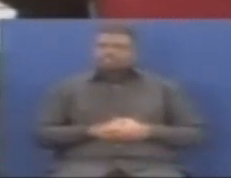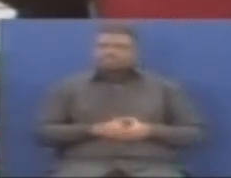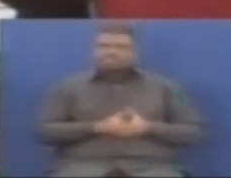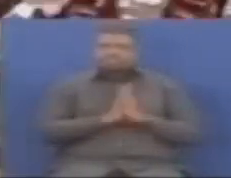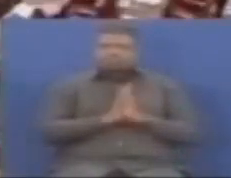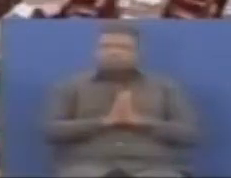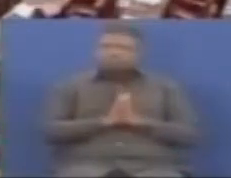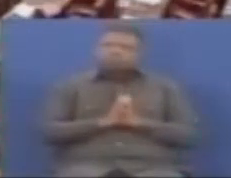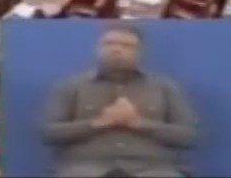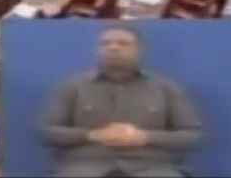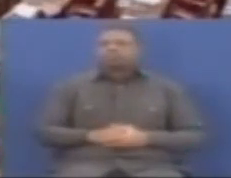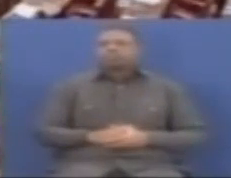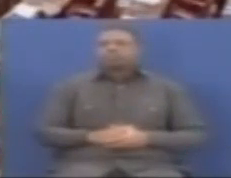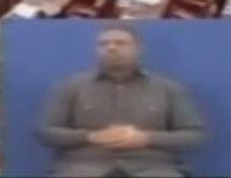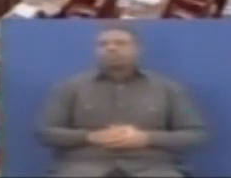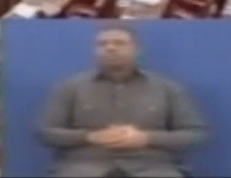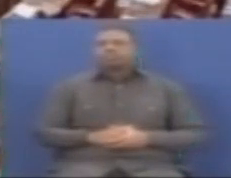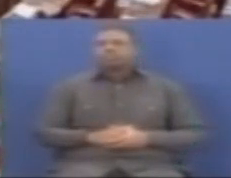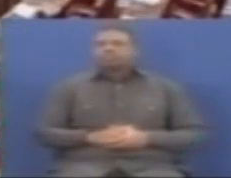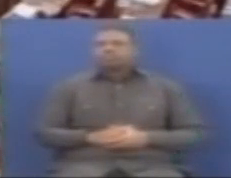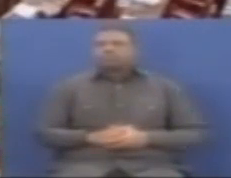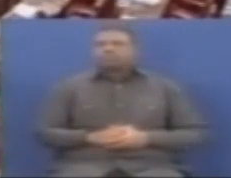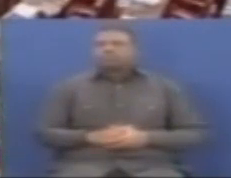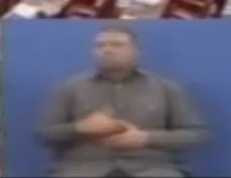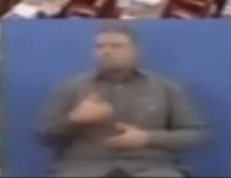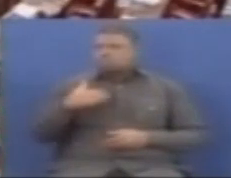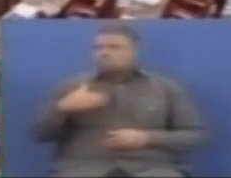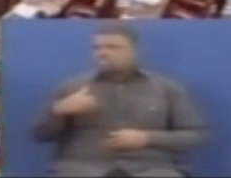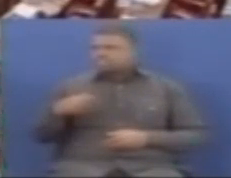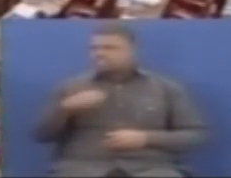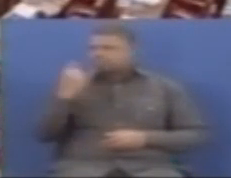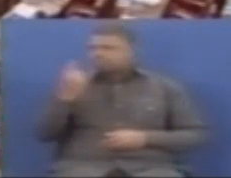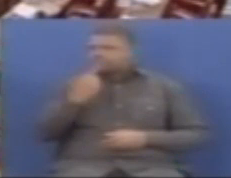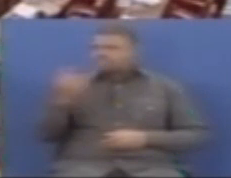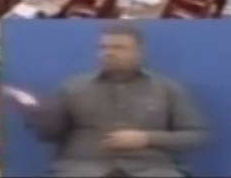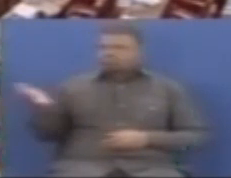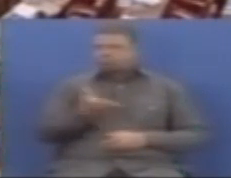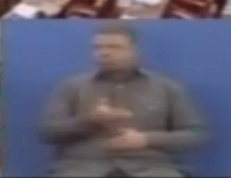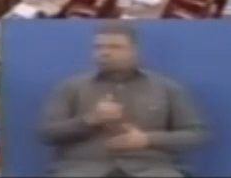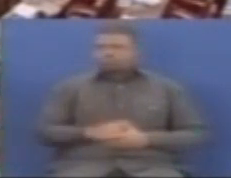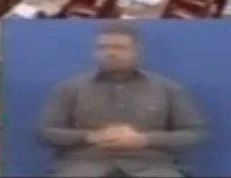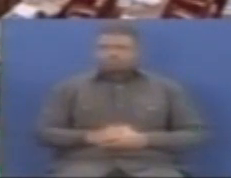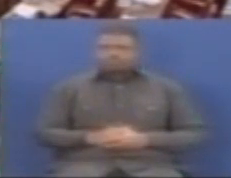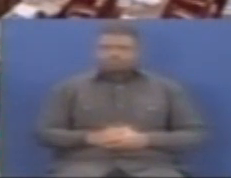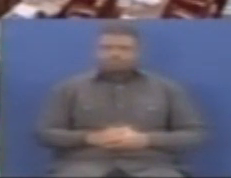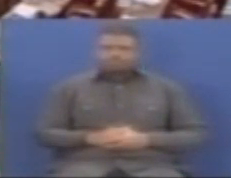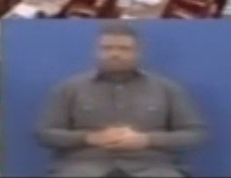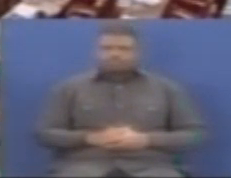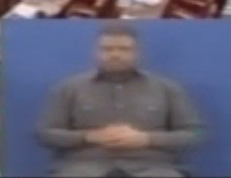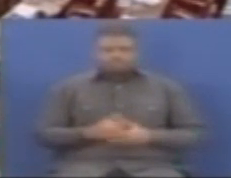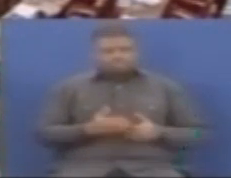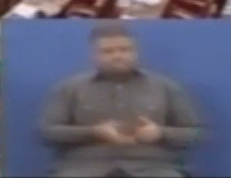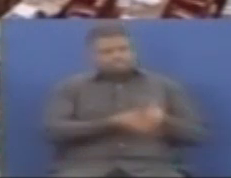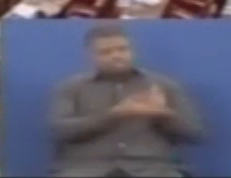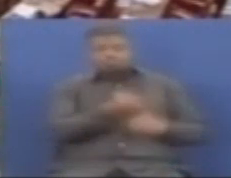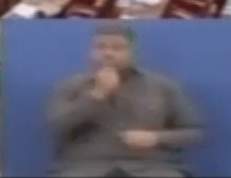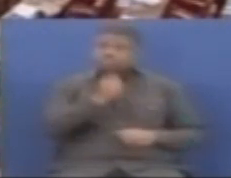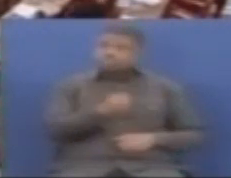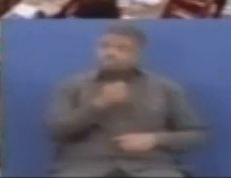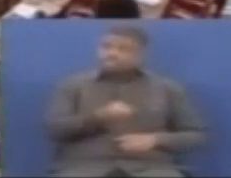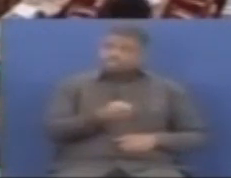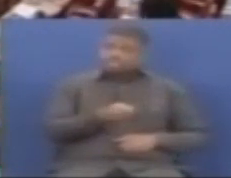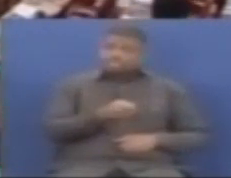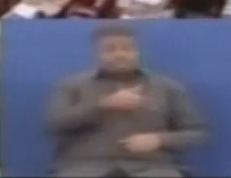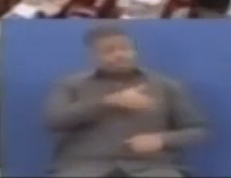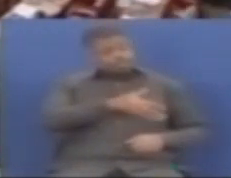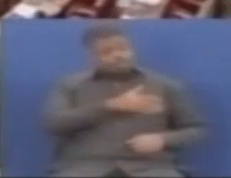Nashukuru Mheshimiwa Dami. Mheshimiwa Waziri wa Nishati, majibu. Mheshimiwa Spika, napenda